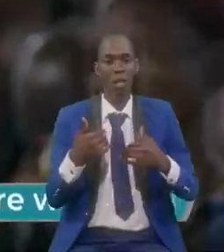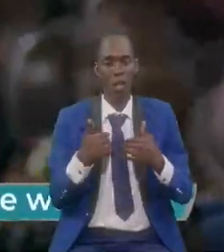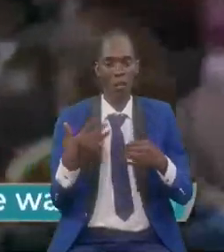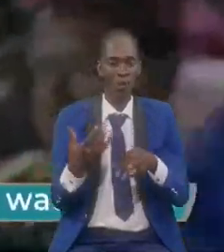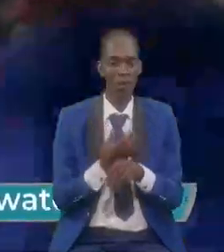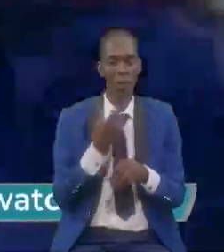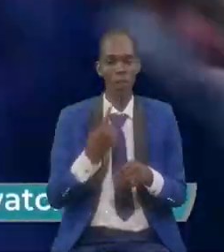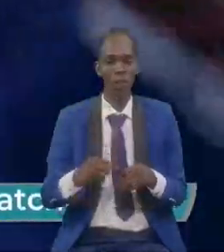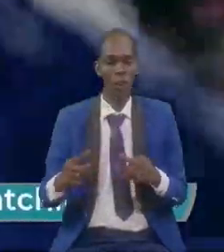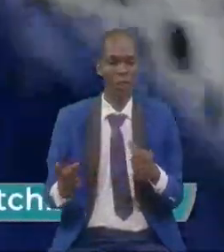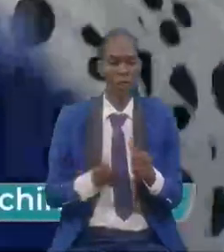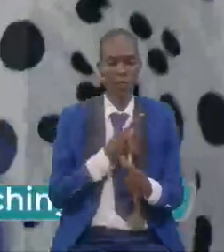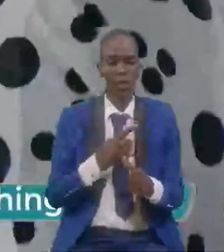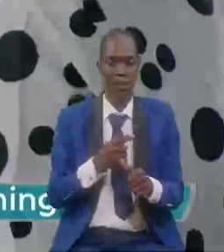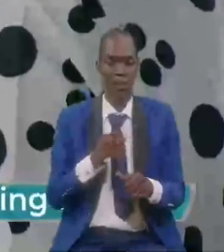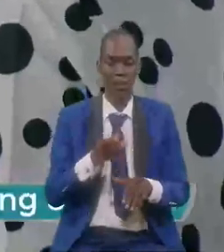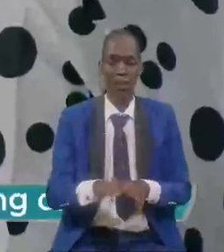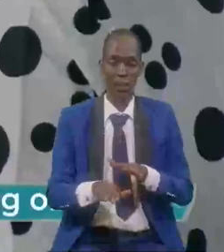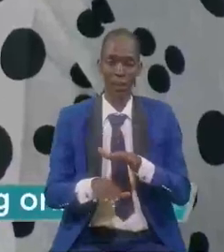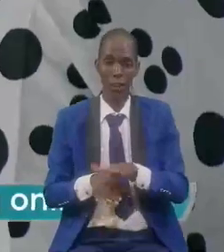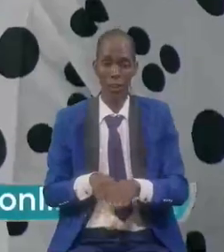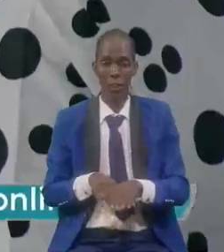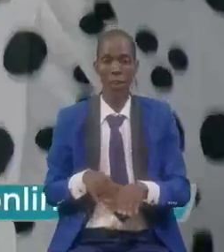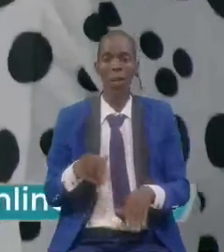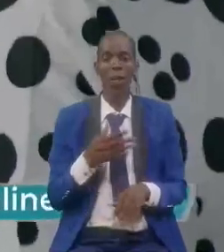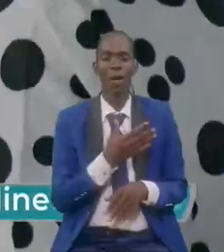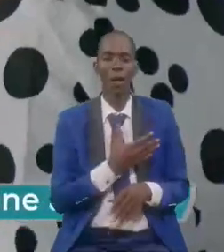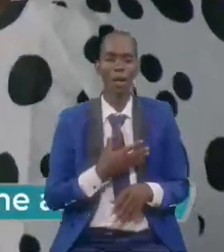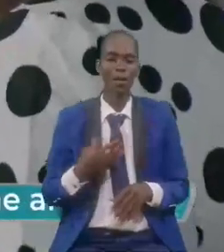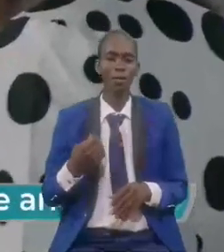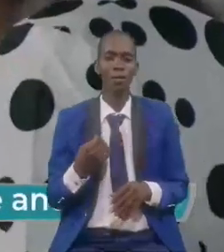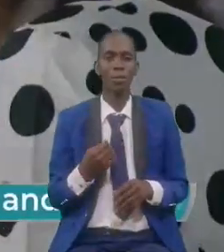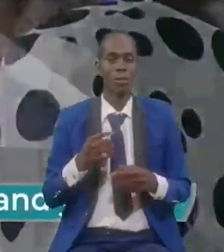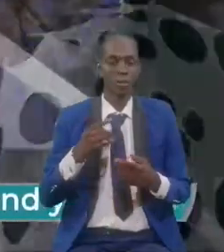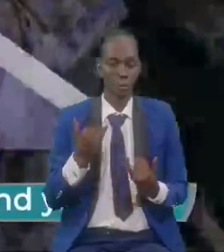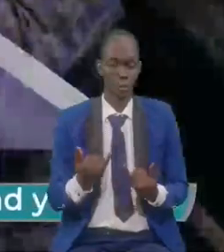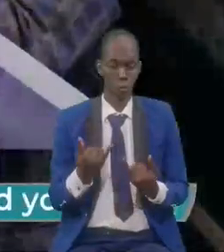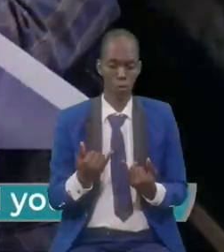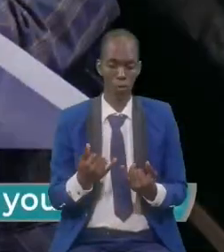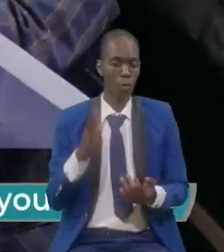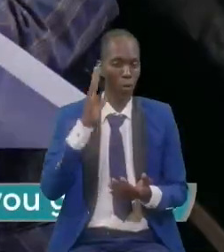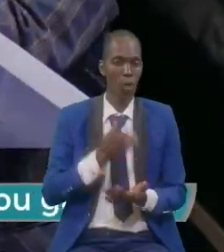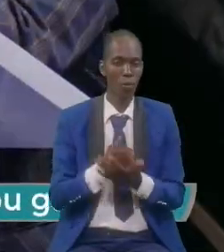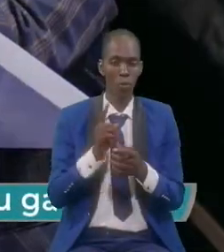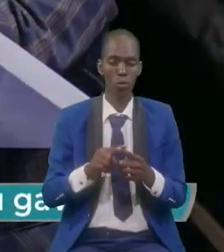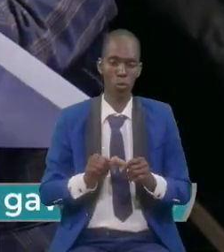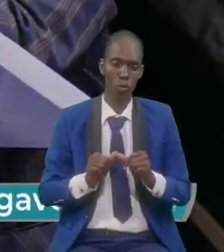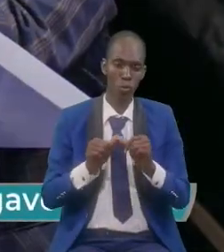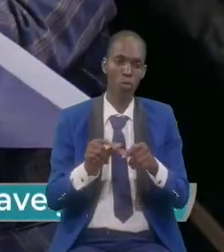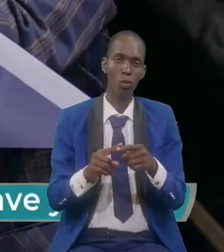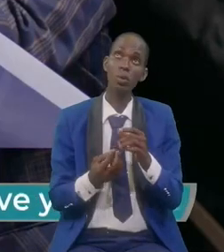pas. Et c'est pour vous aider à continuer, à aller de